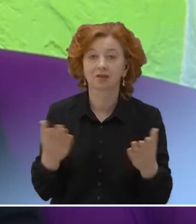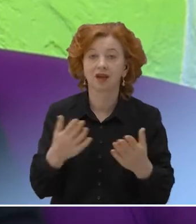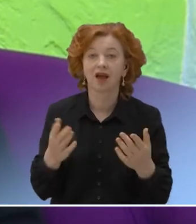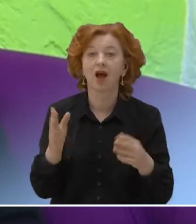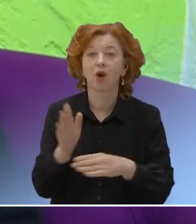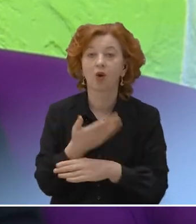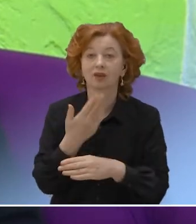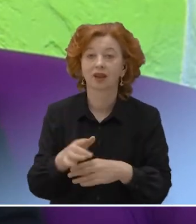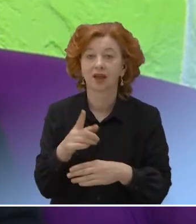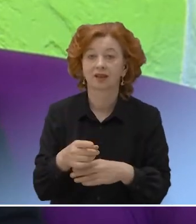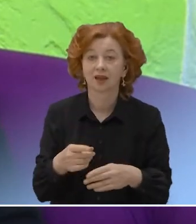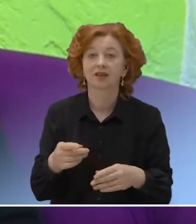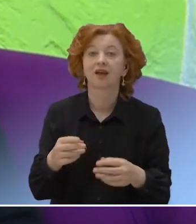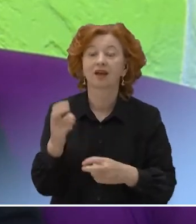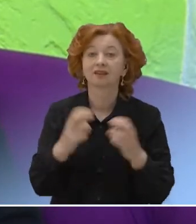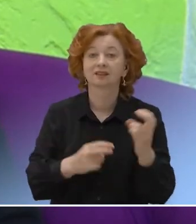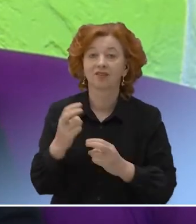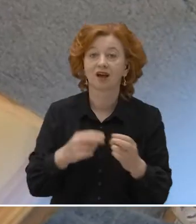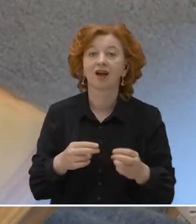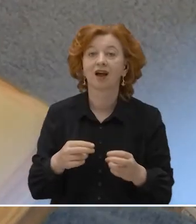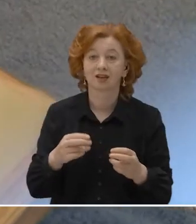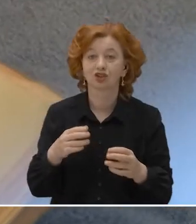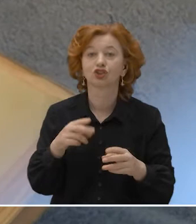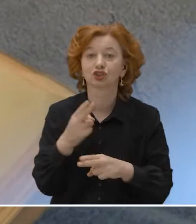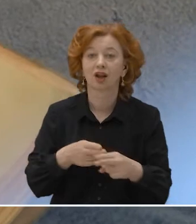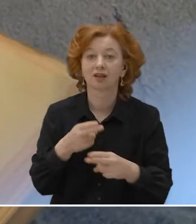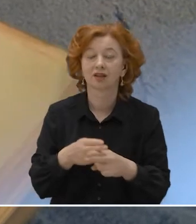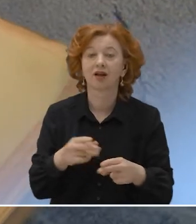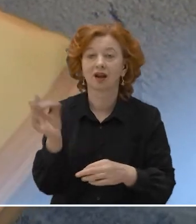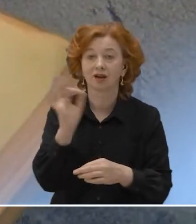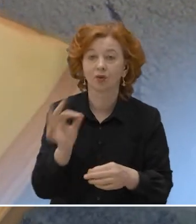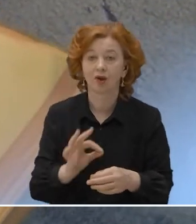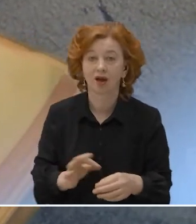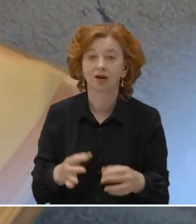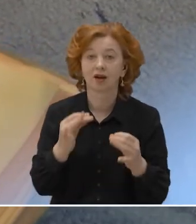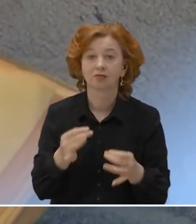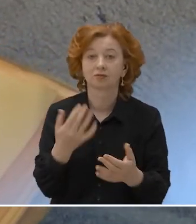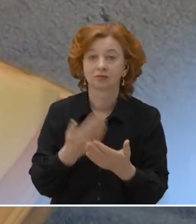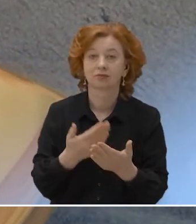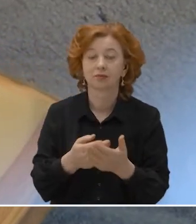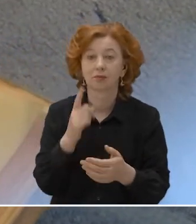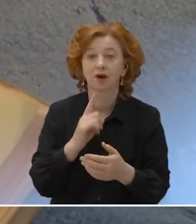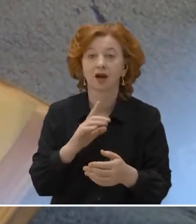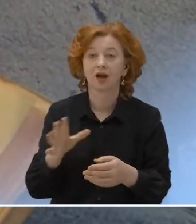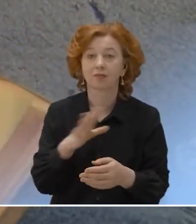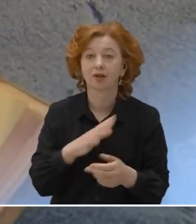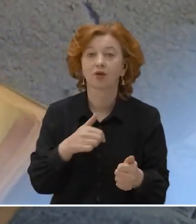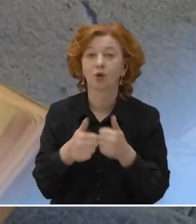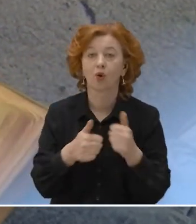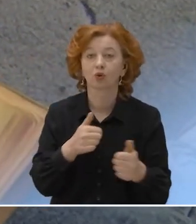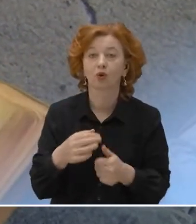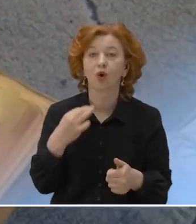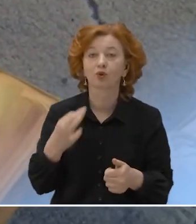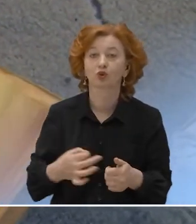шахтинского отделения 40-Акадской железной дороги. Вот. Регулярно он, пока был секретарем